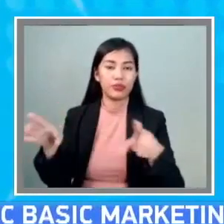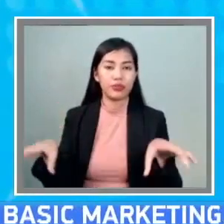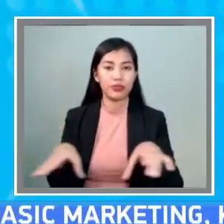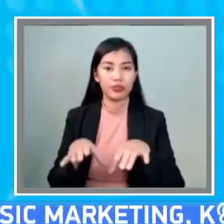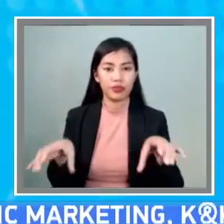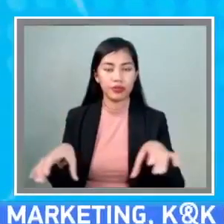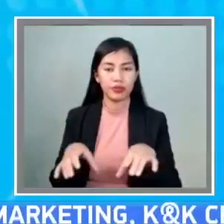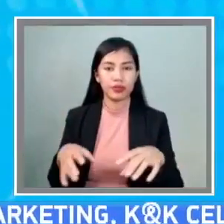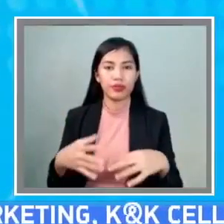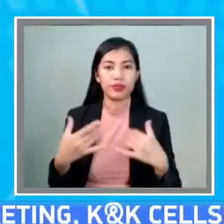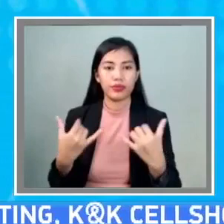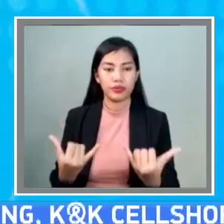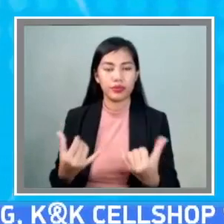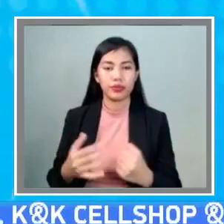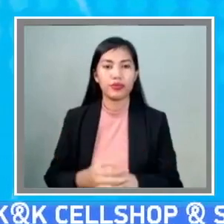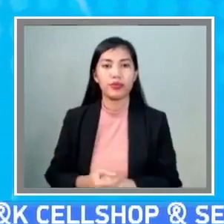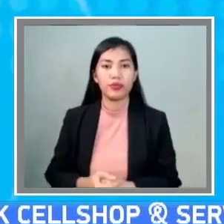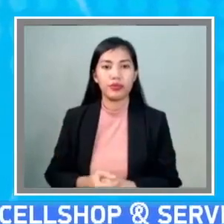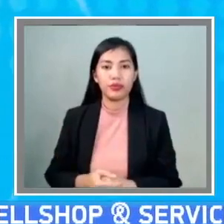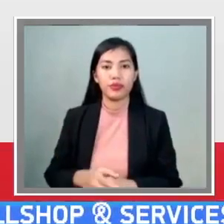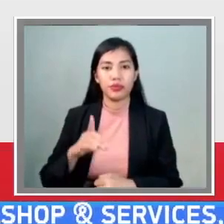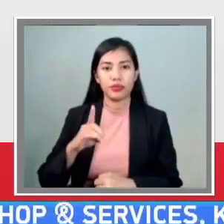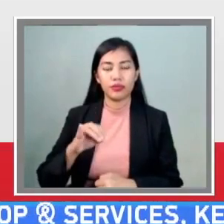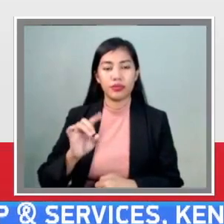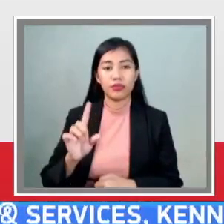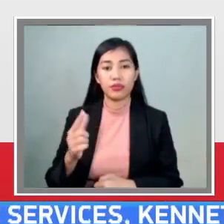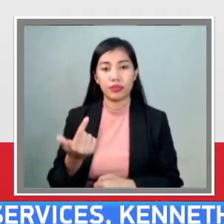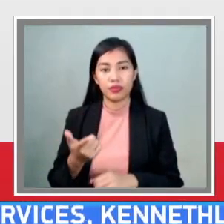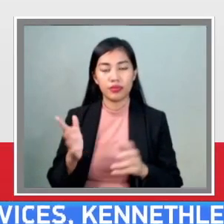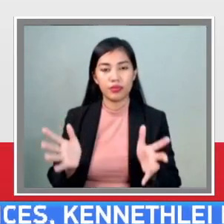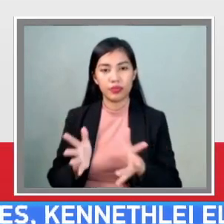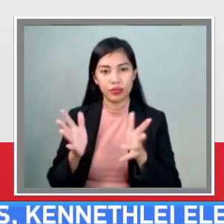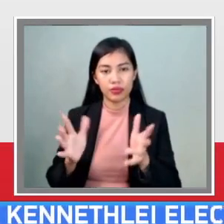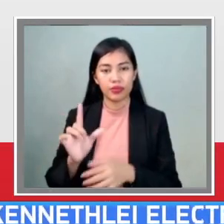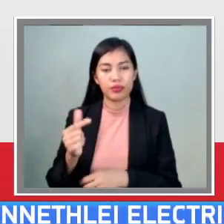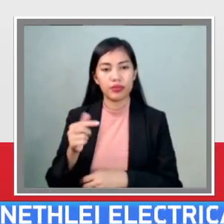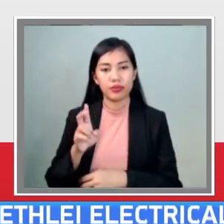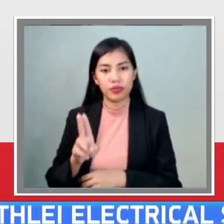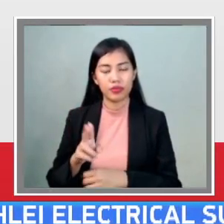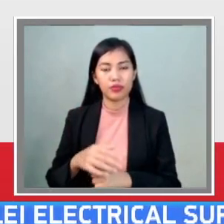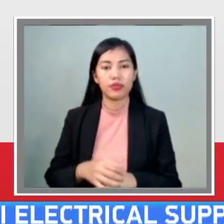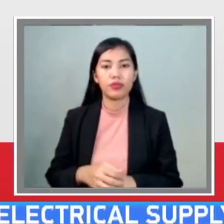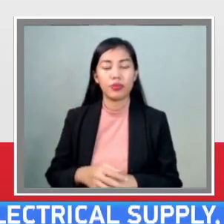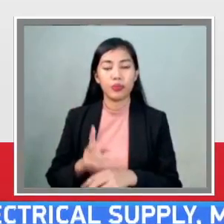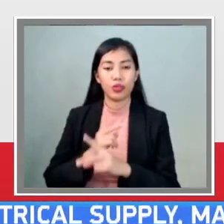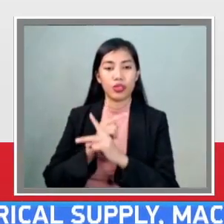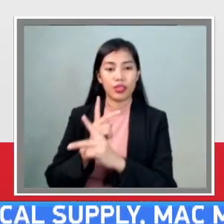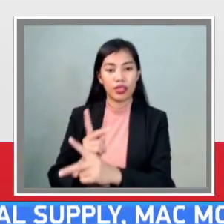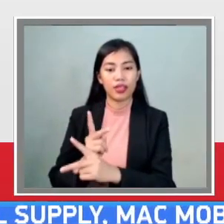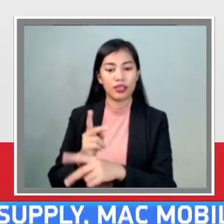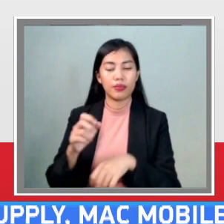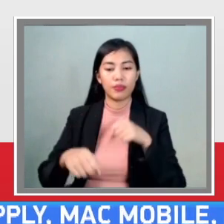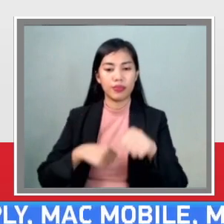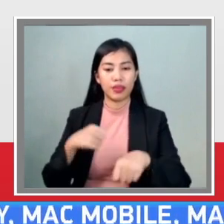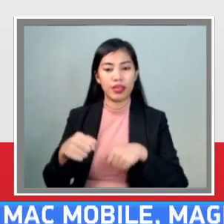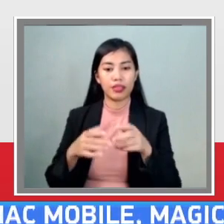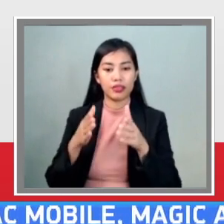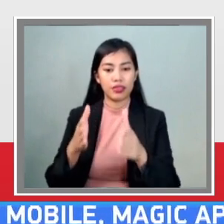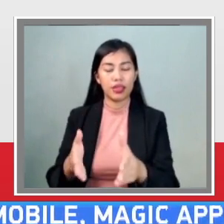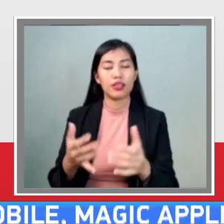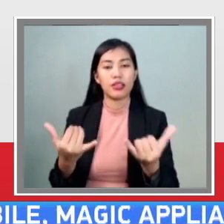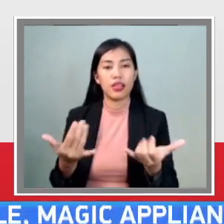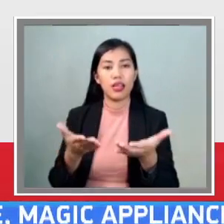pong hinihikayat ng DILG ang mga LGU na isulong ang protected bike lanes. Tinanong po namin ang netizens tungkol sa